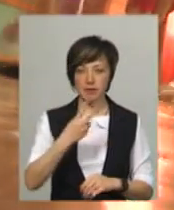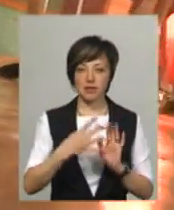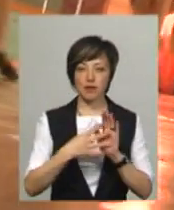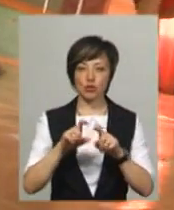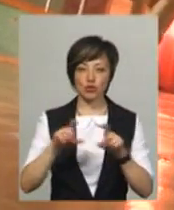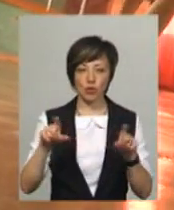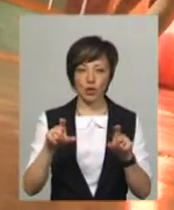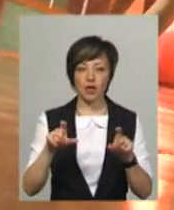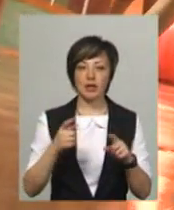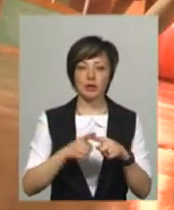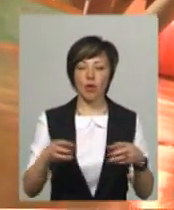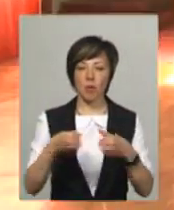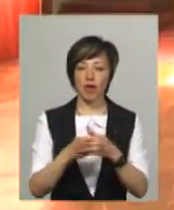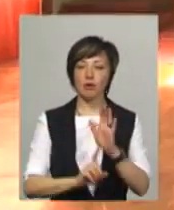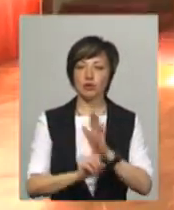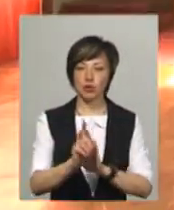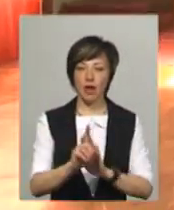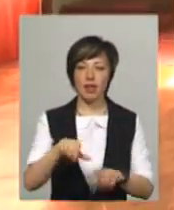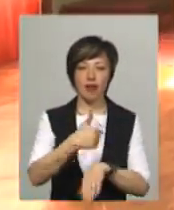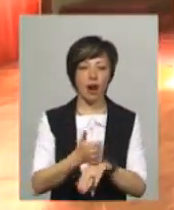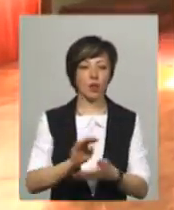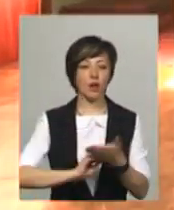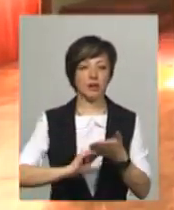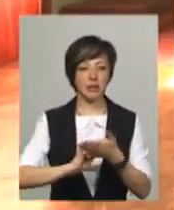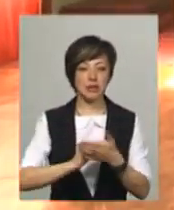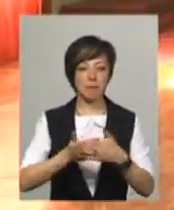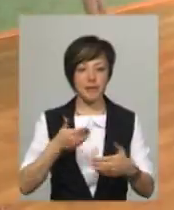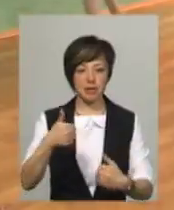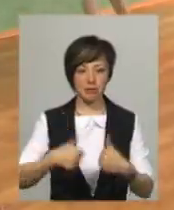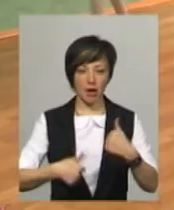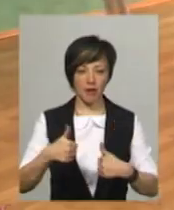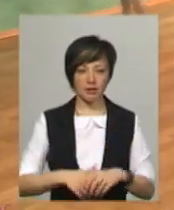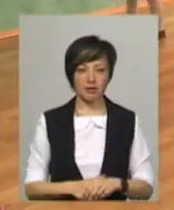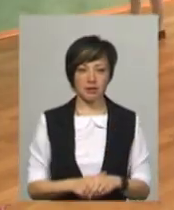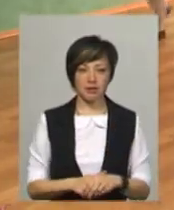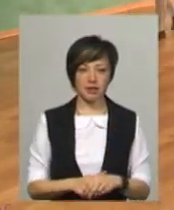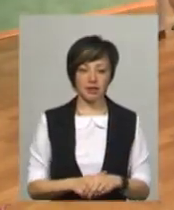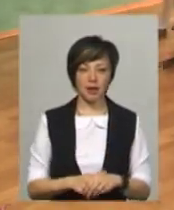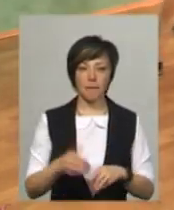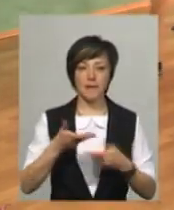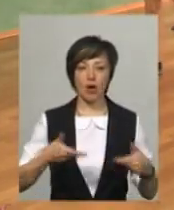29-й школі черлідингова команда розпочинає генеральну репетицію перед змаганнями.